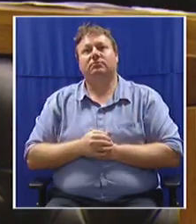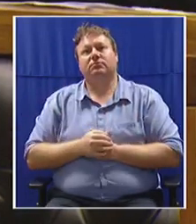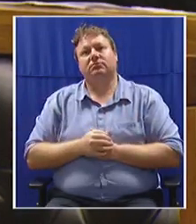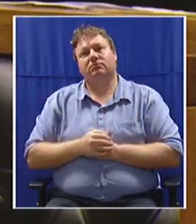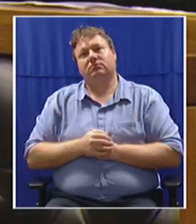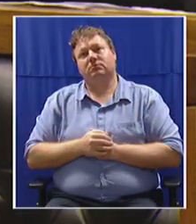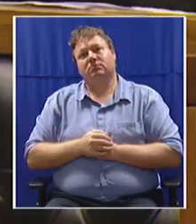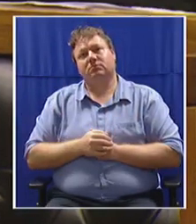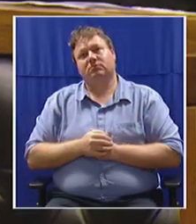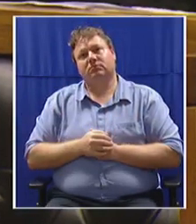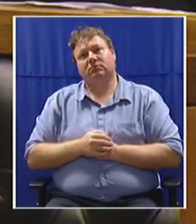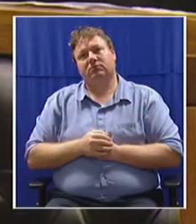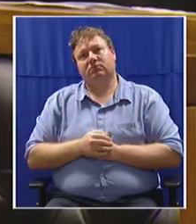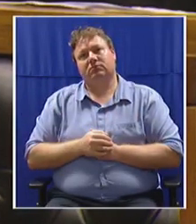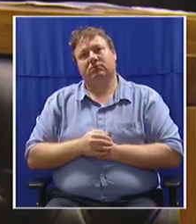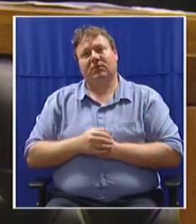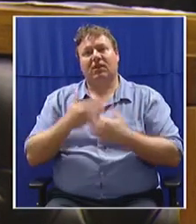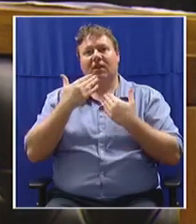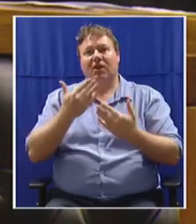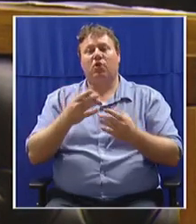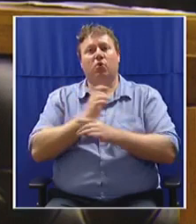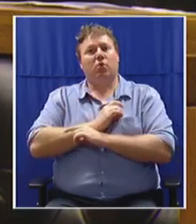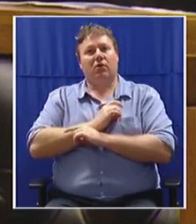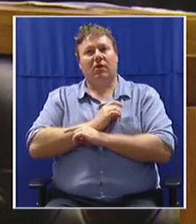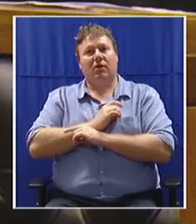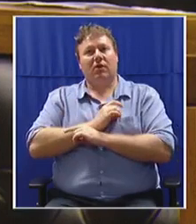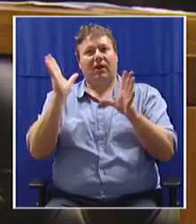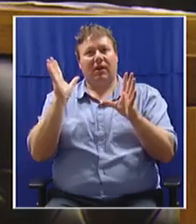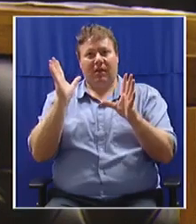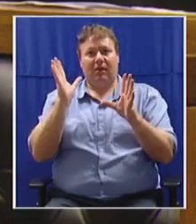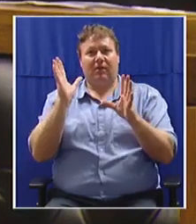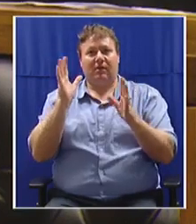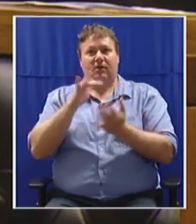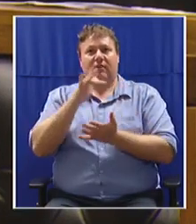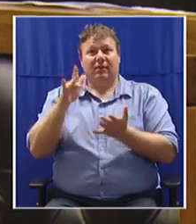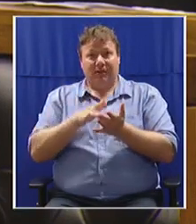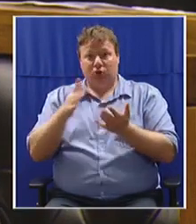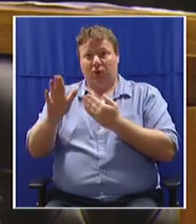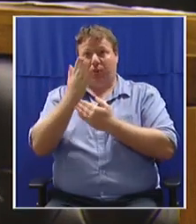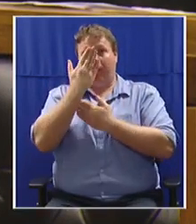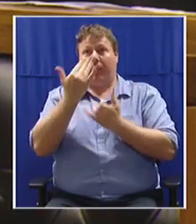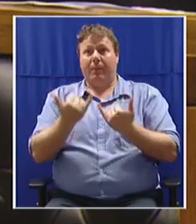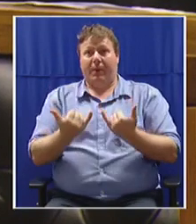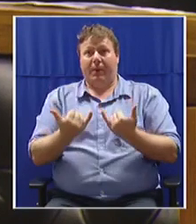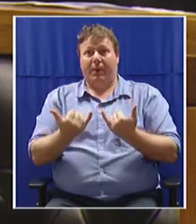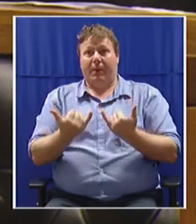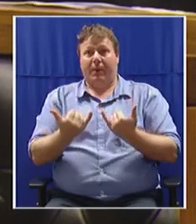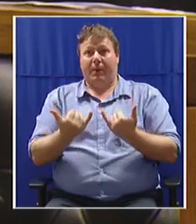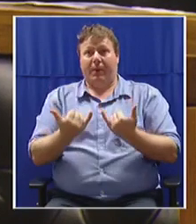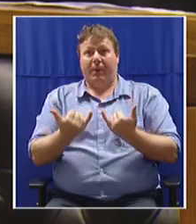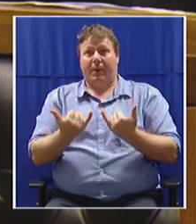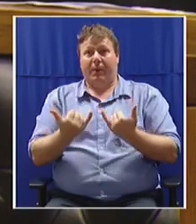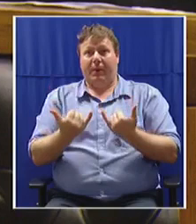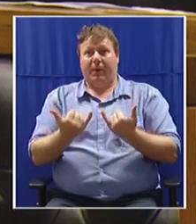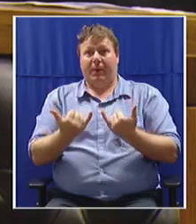Kuyazwakala ukuthi isimo esibhekene naso sidinga ukuthi kusheshwe kulungise